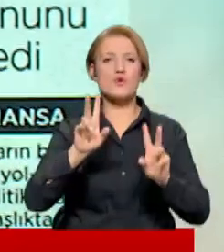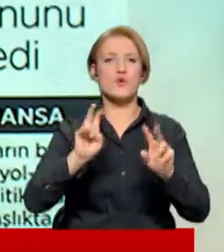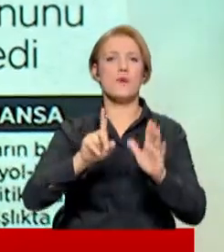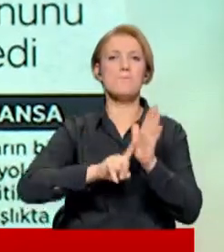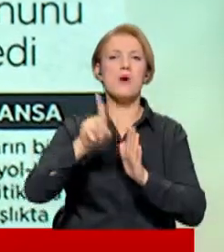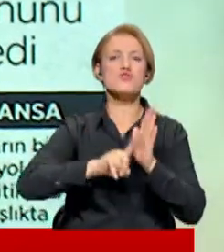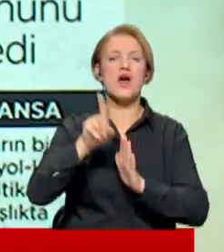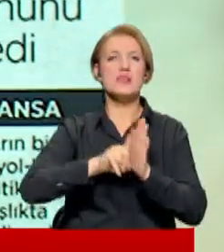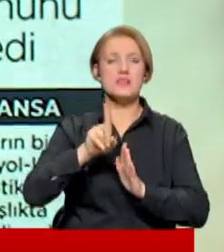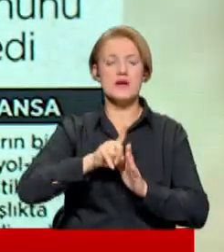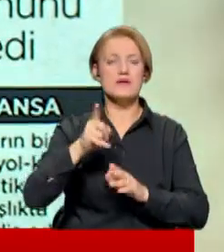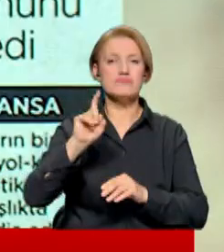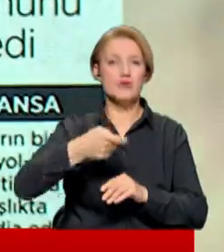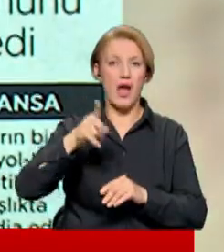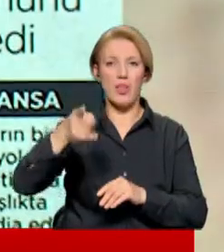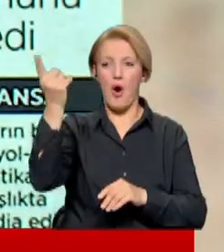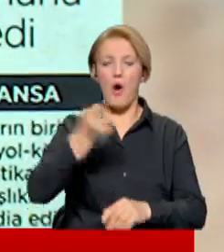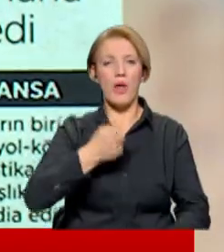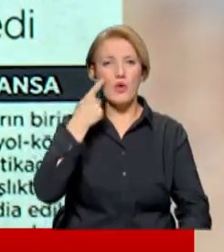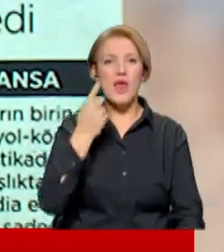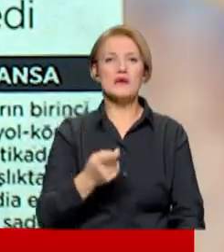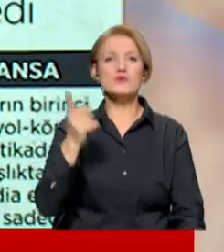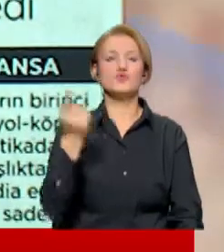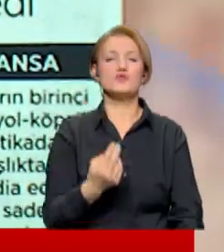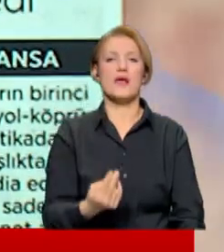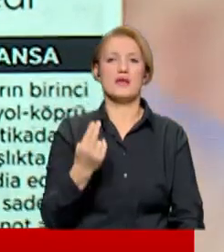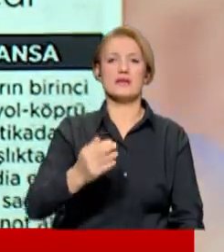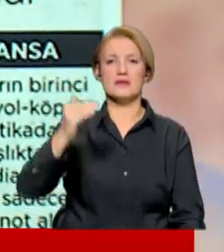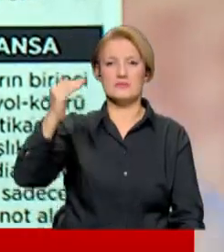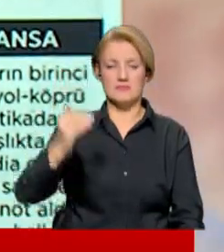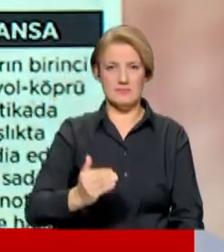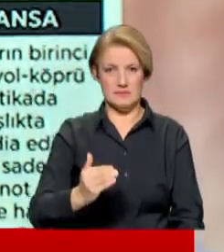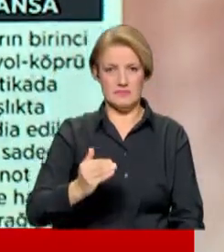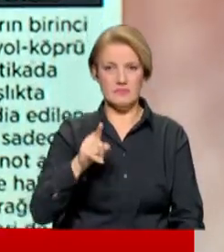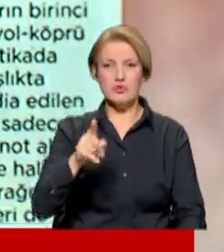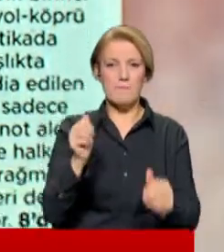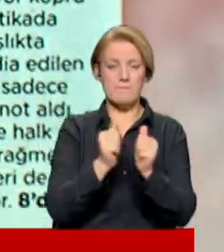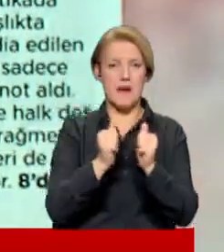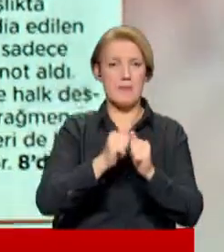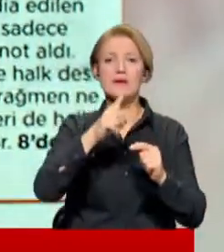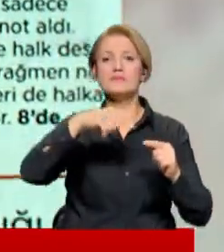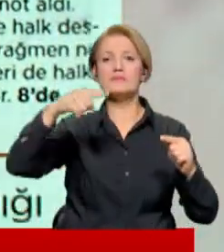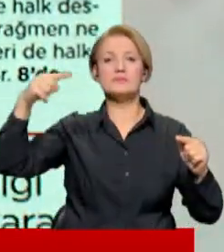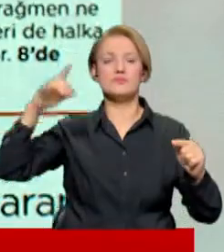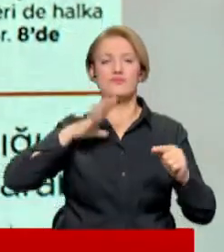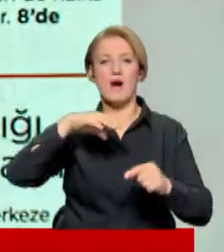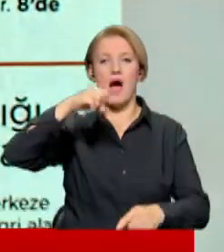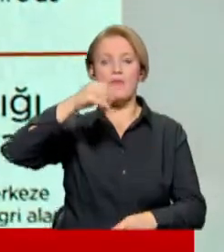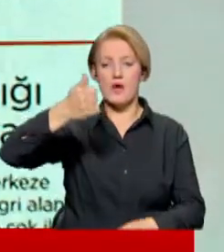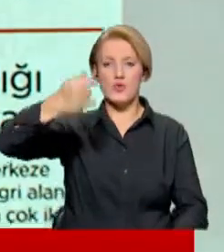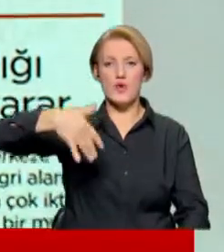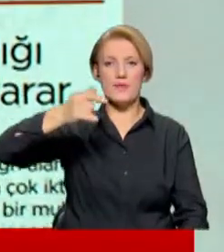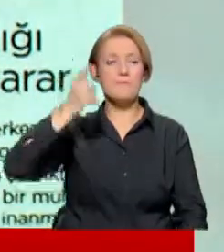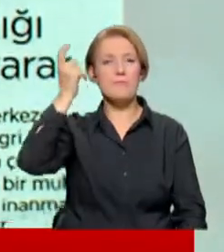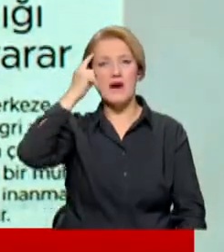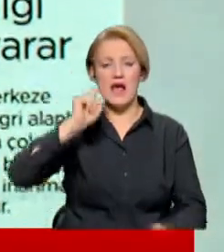başarılı bulanların oranı %7'ye kadar geriledi 6'da bir grafik var bunu beraberce bir konuşalım AK Parti yönetimi